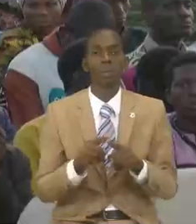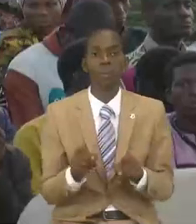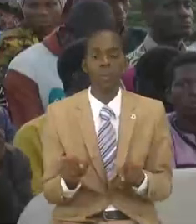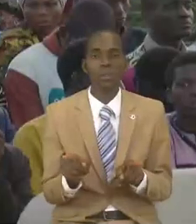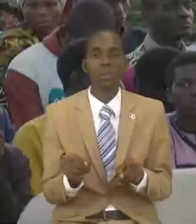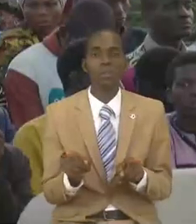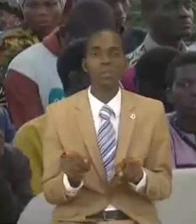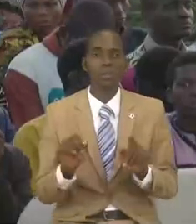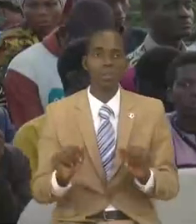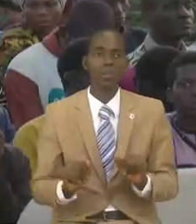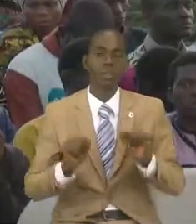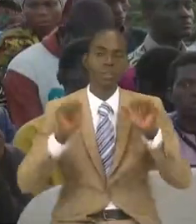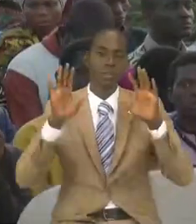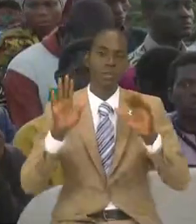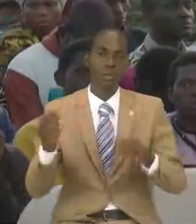Mais